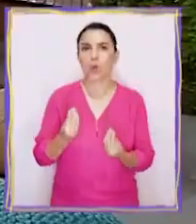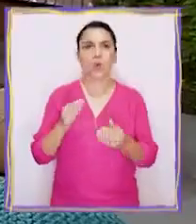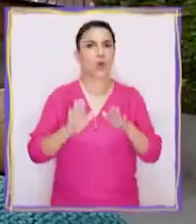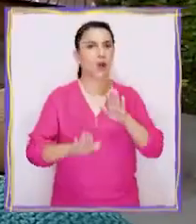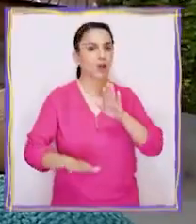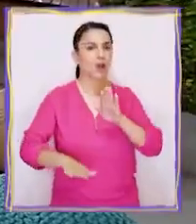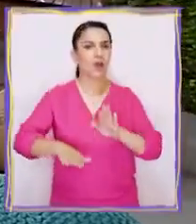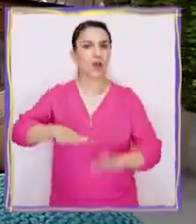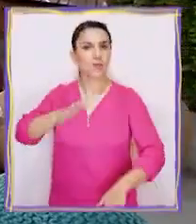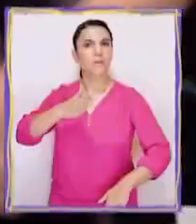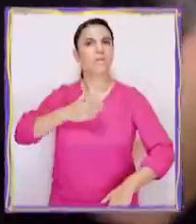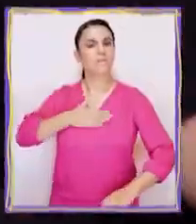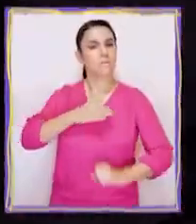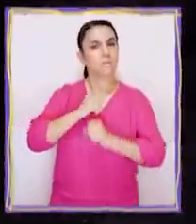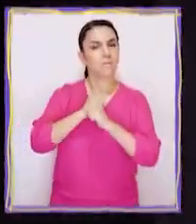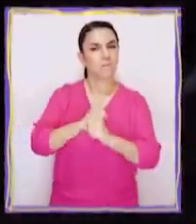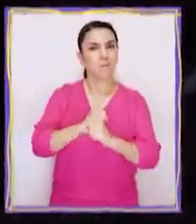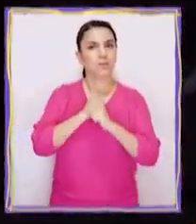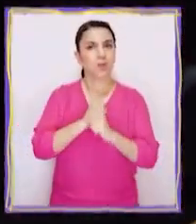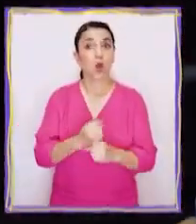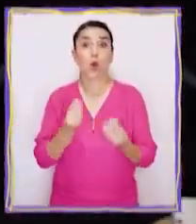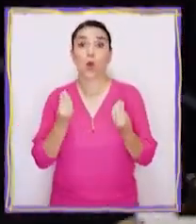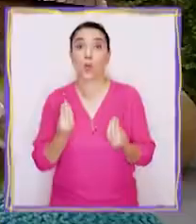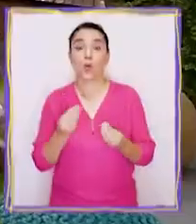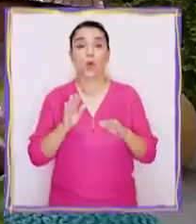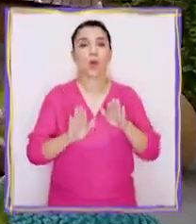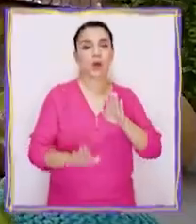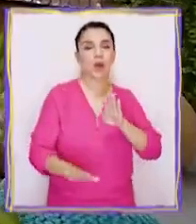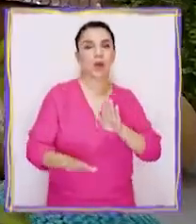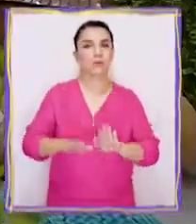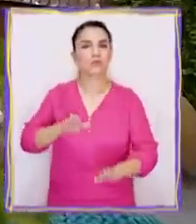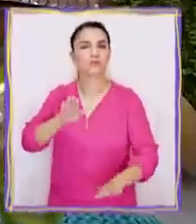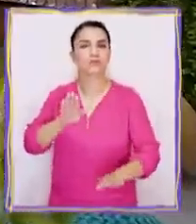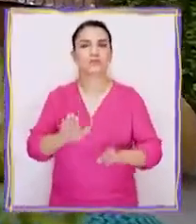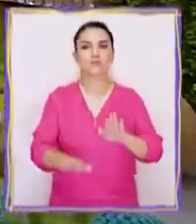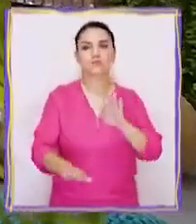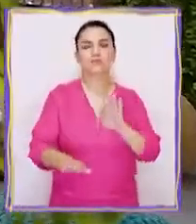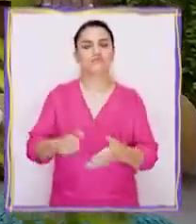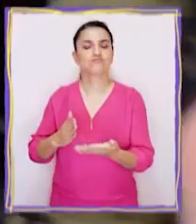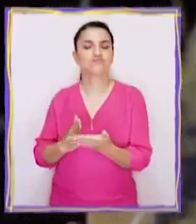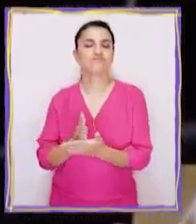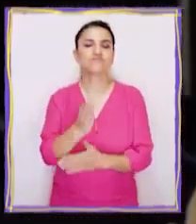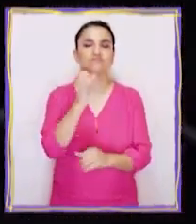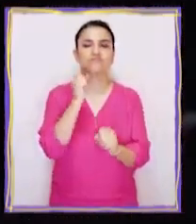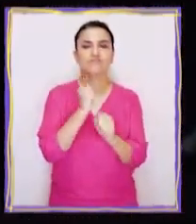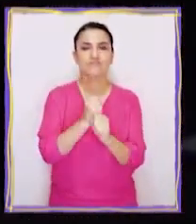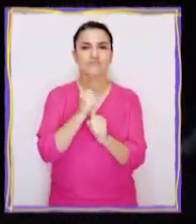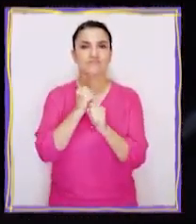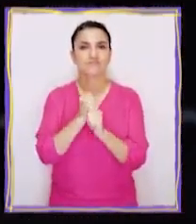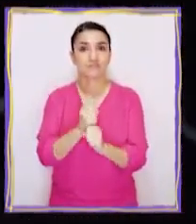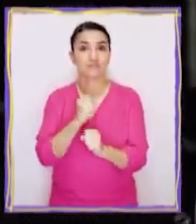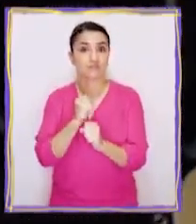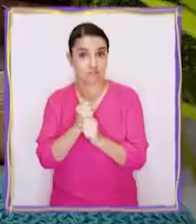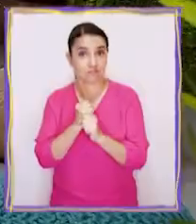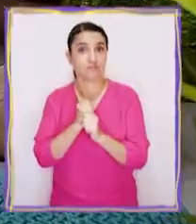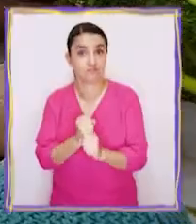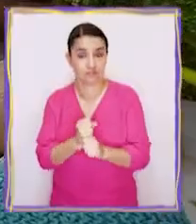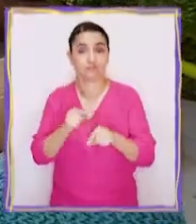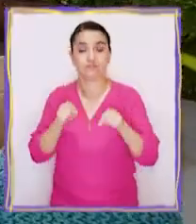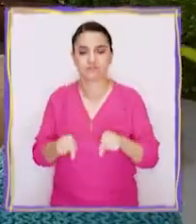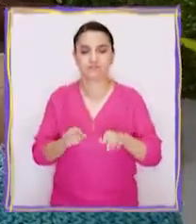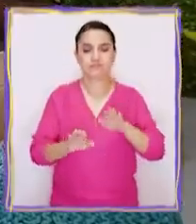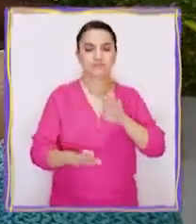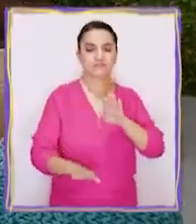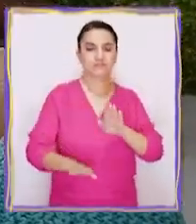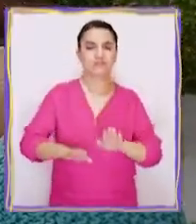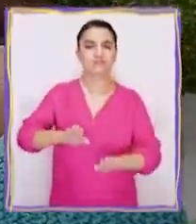¿Cómo camina mi rayo? ¿Cómo va mi fiel caballo? Él